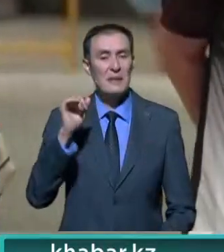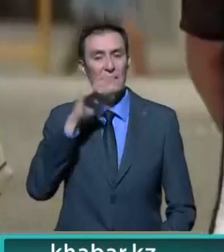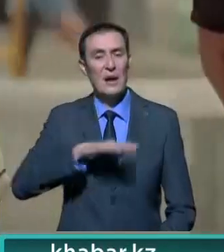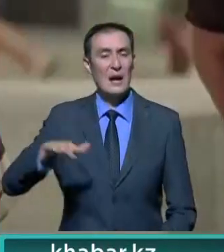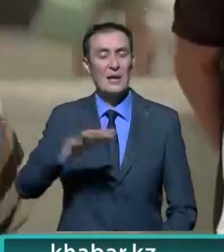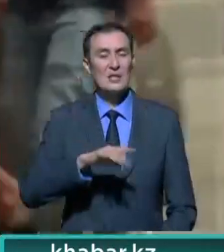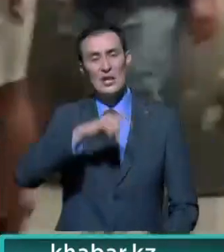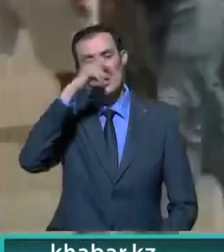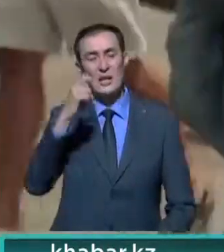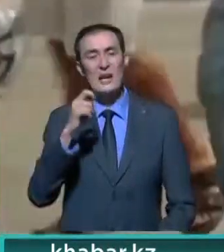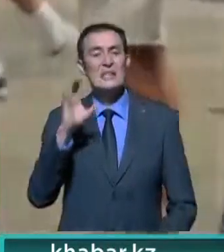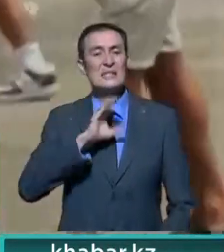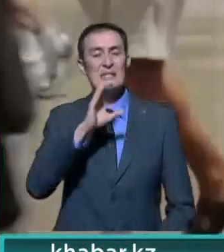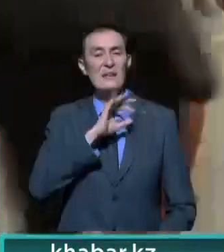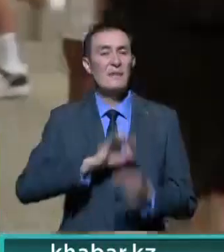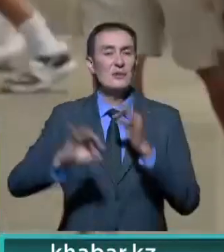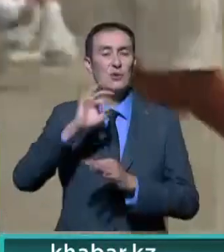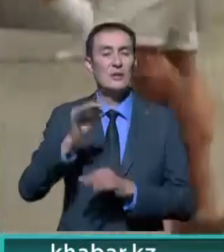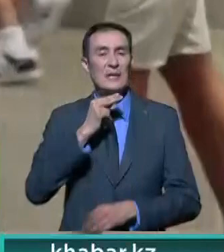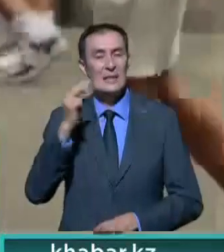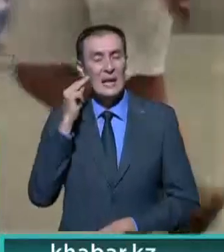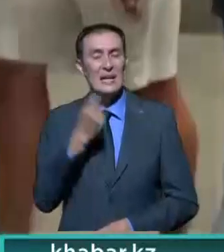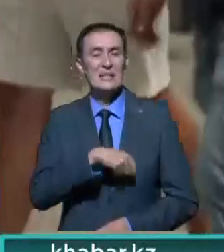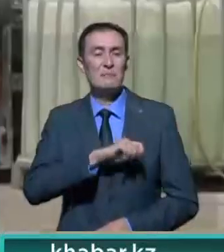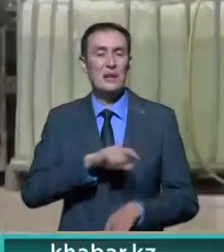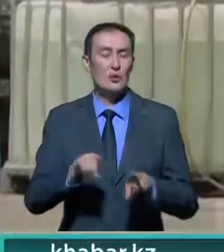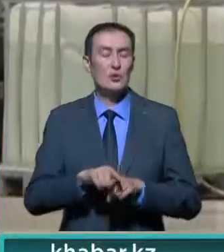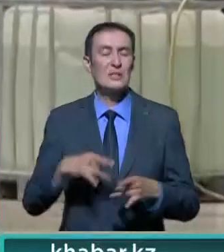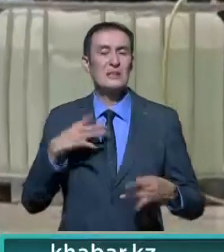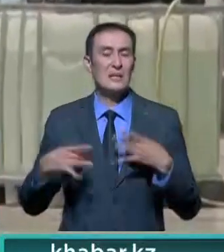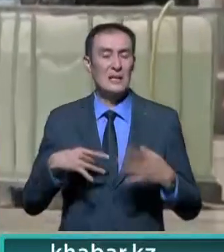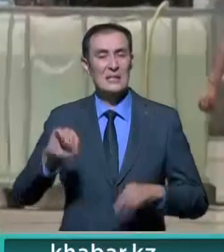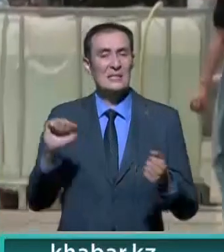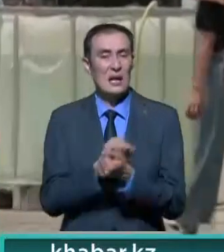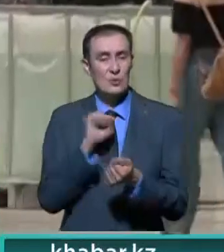Рекордная жара накрыла северо-восток Китая. Испания продолжает страдать из-за засухи. А в